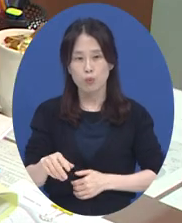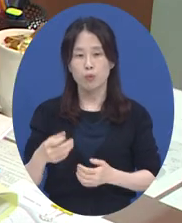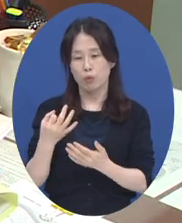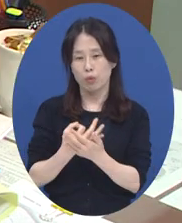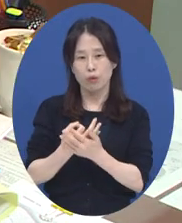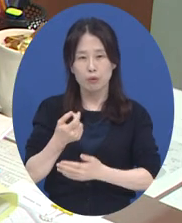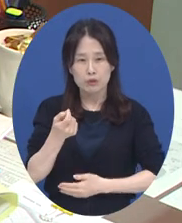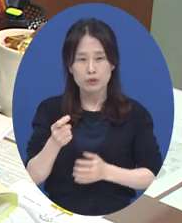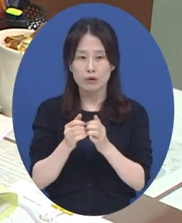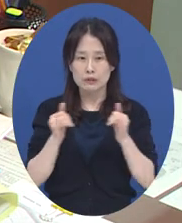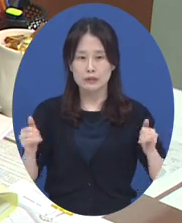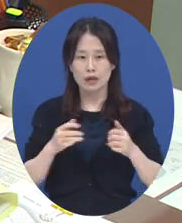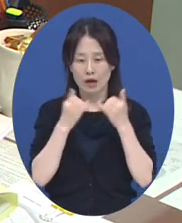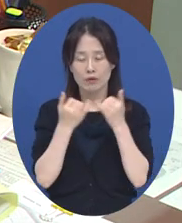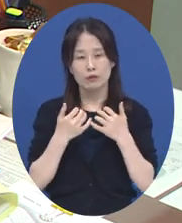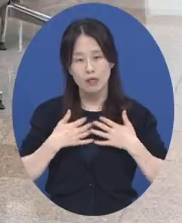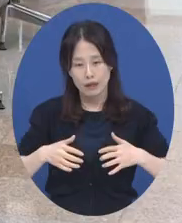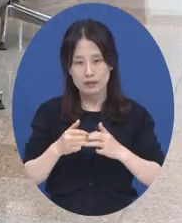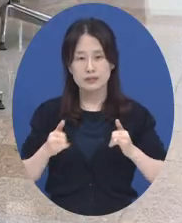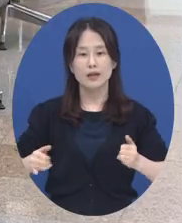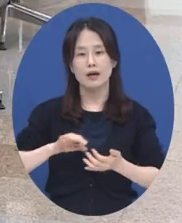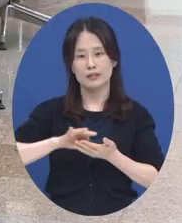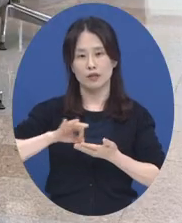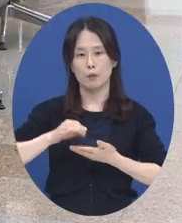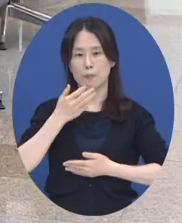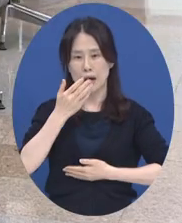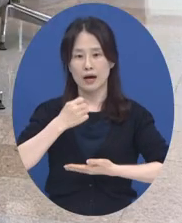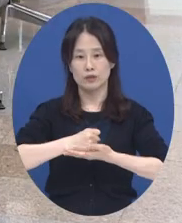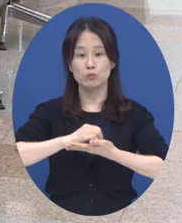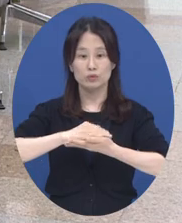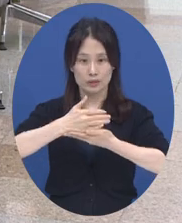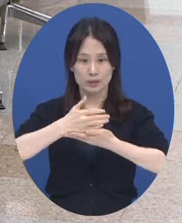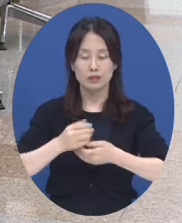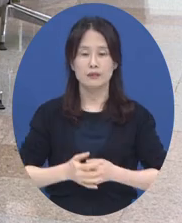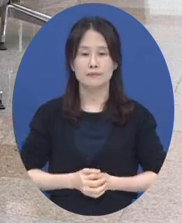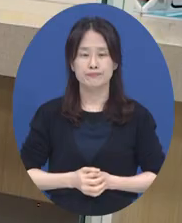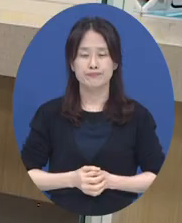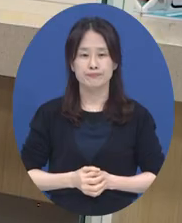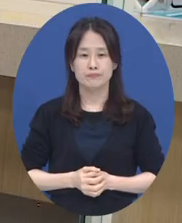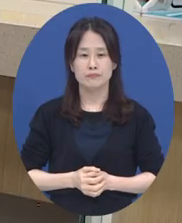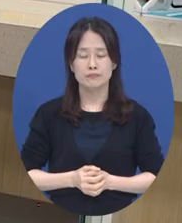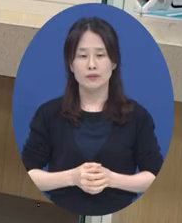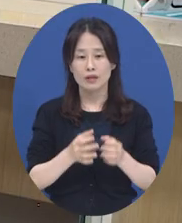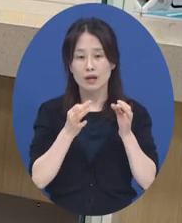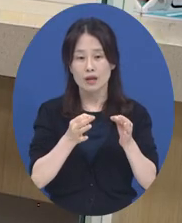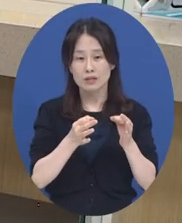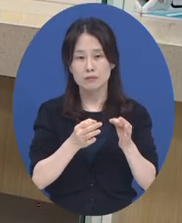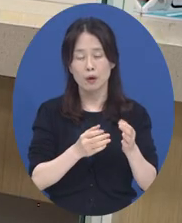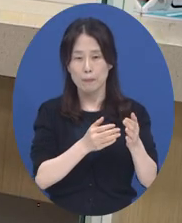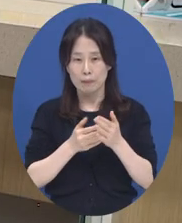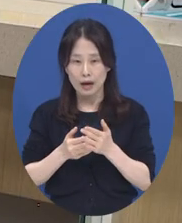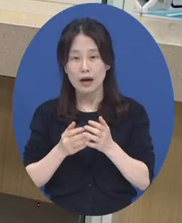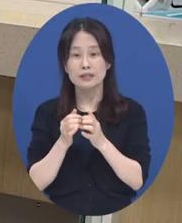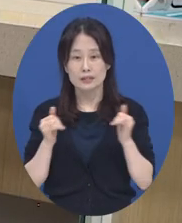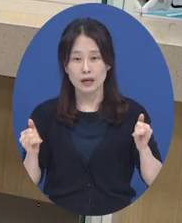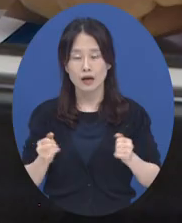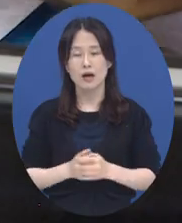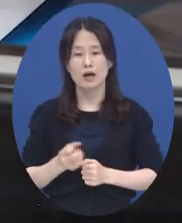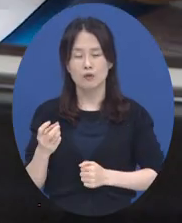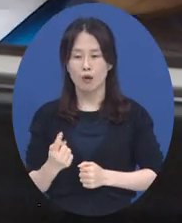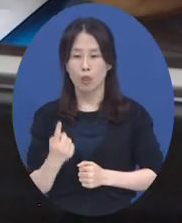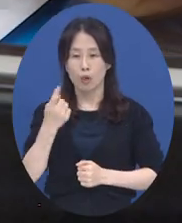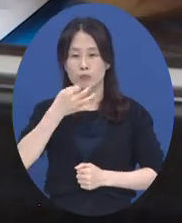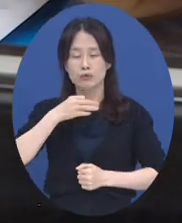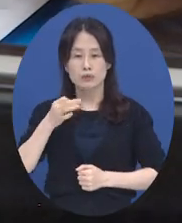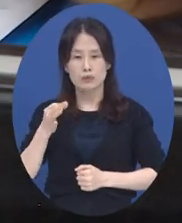저신용자, 사회적 약자가 이용할 수 있는 통장입니다. 때문에 1금융권 이용에 제한을 받거나 고리이자의